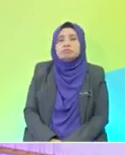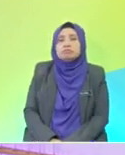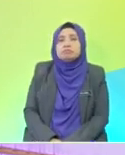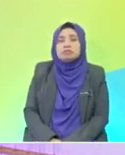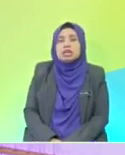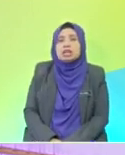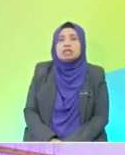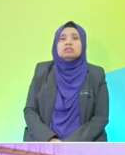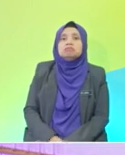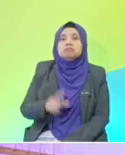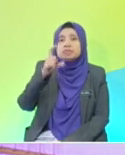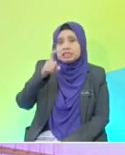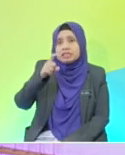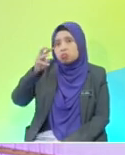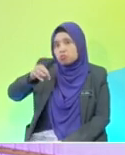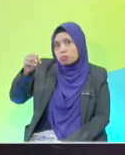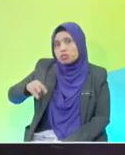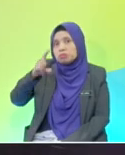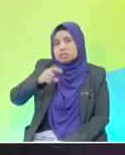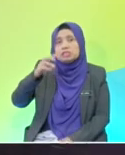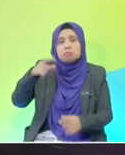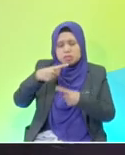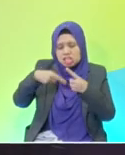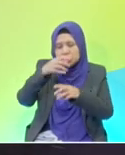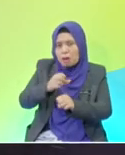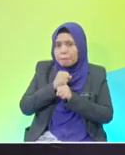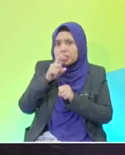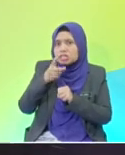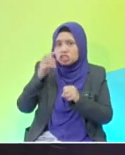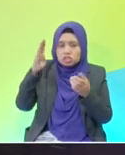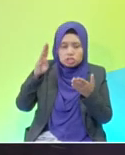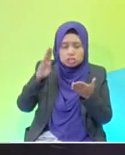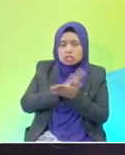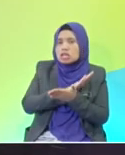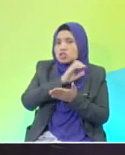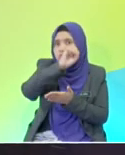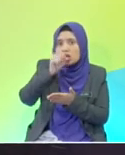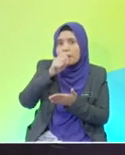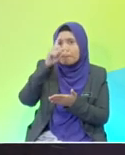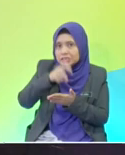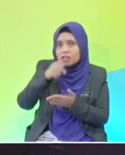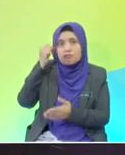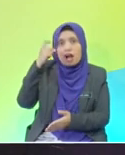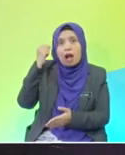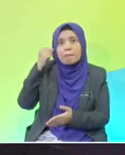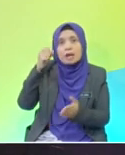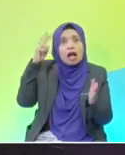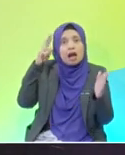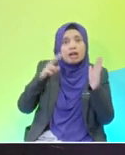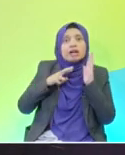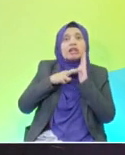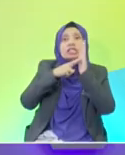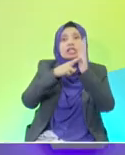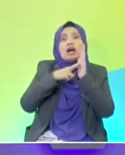calon-calon juga apabila menerima kertas soalan perlulah memahami raja-raja yang berkaitan